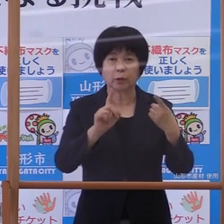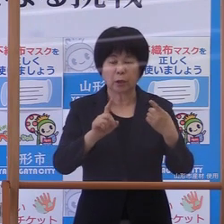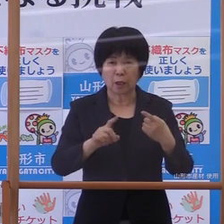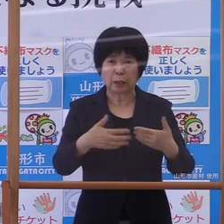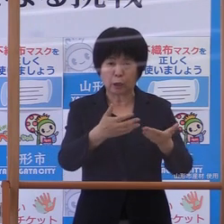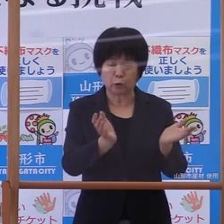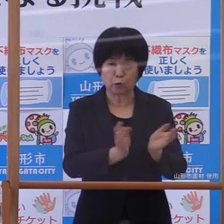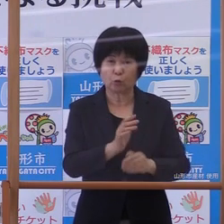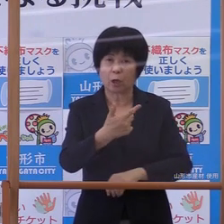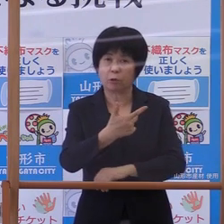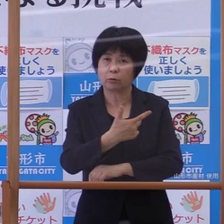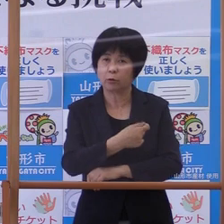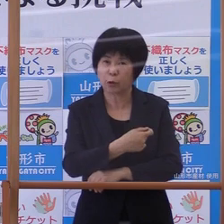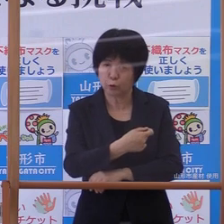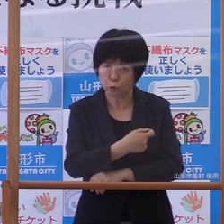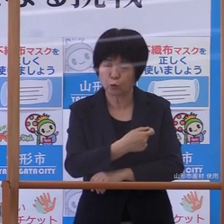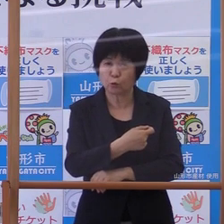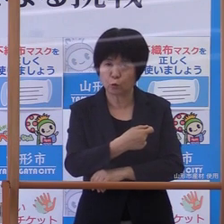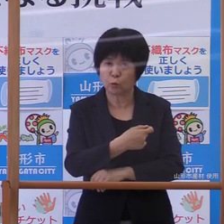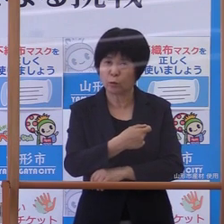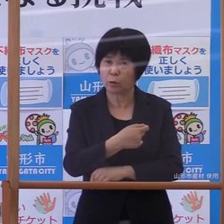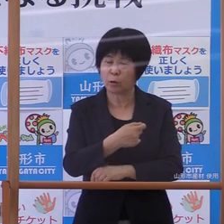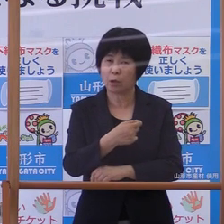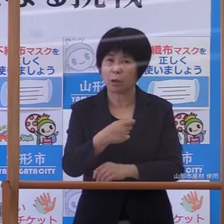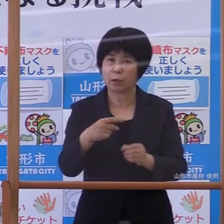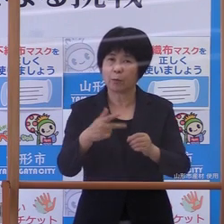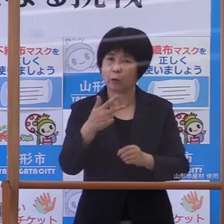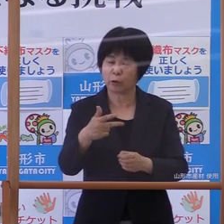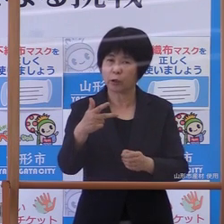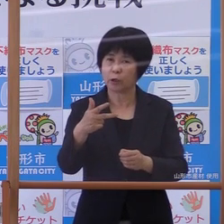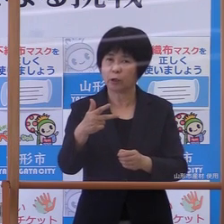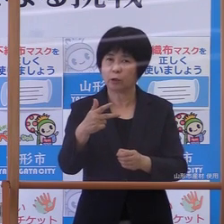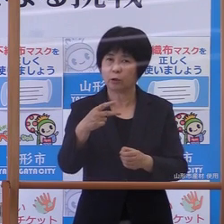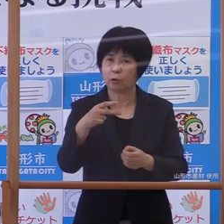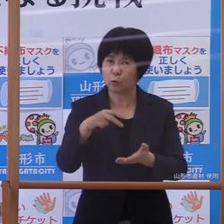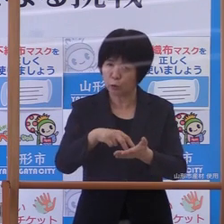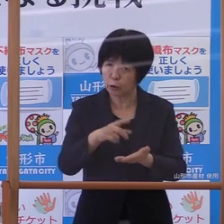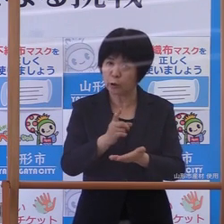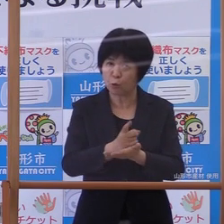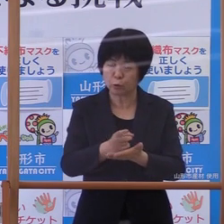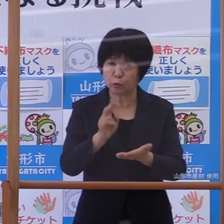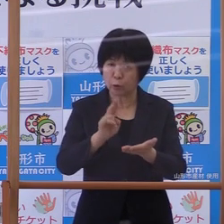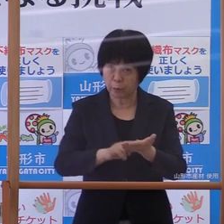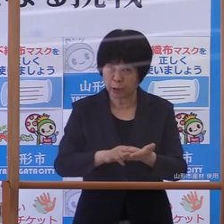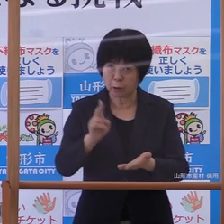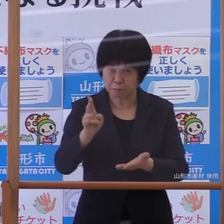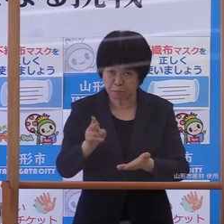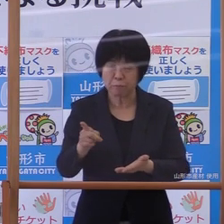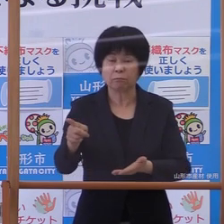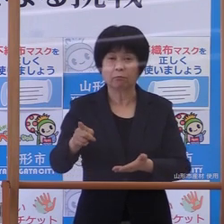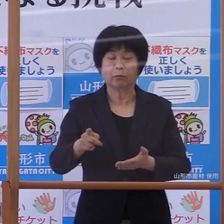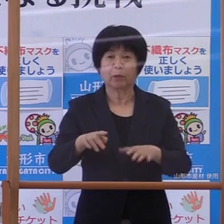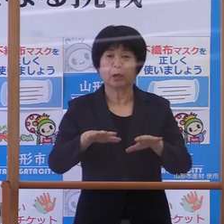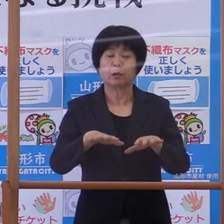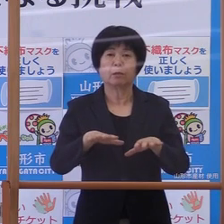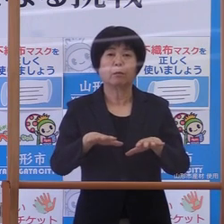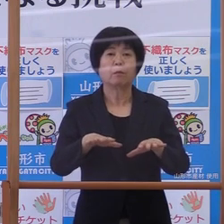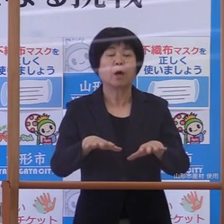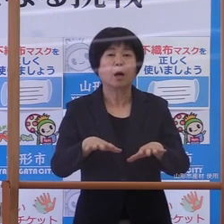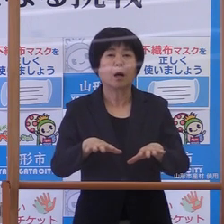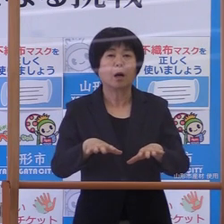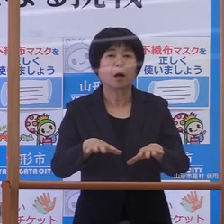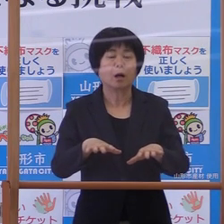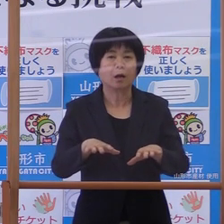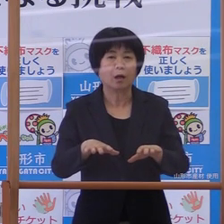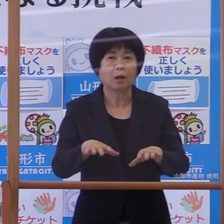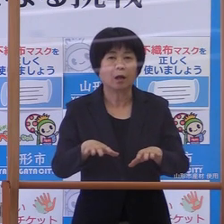団接種の方針、市としても準備を進めていくということで方針示されておりますが、現状で先日より